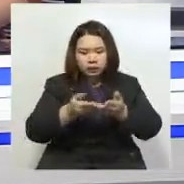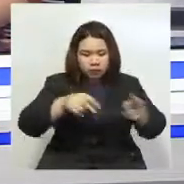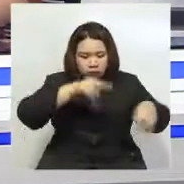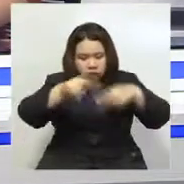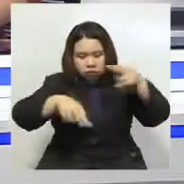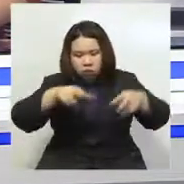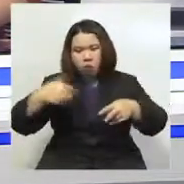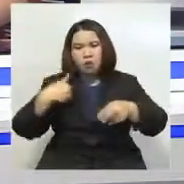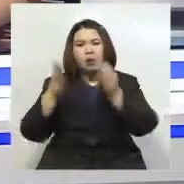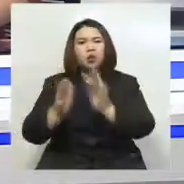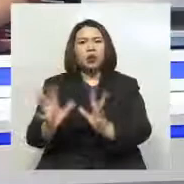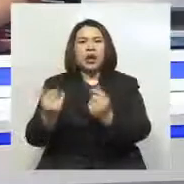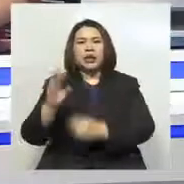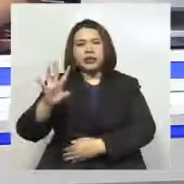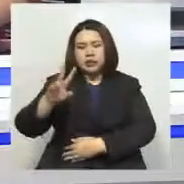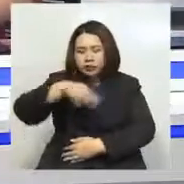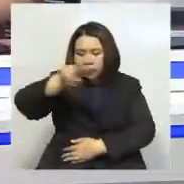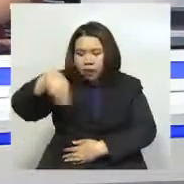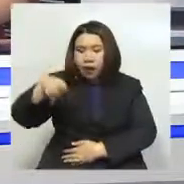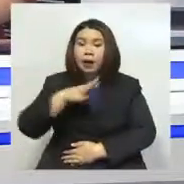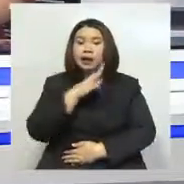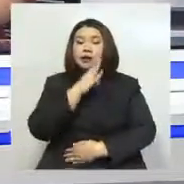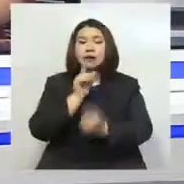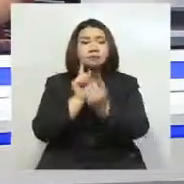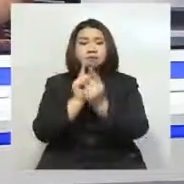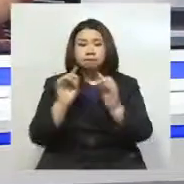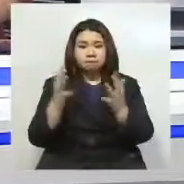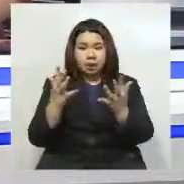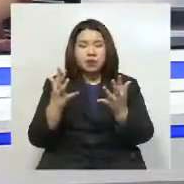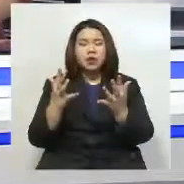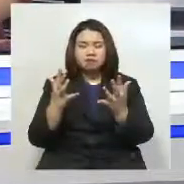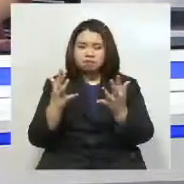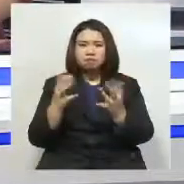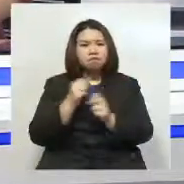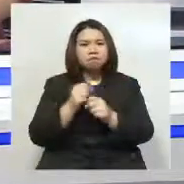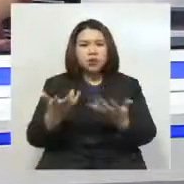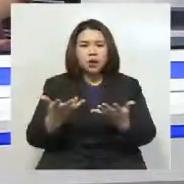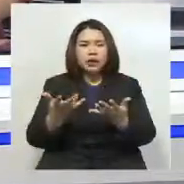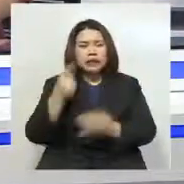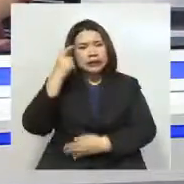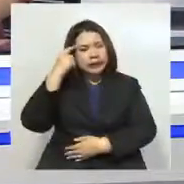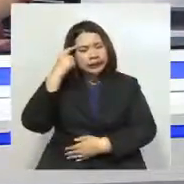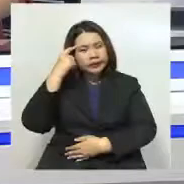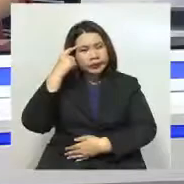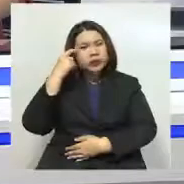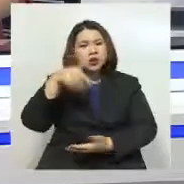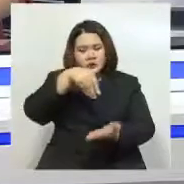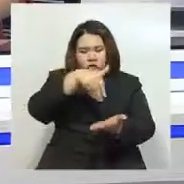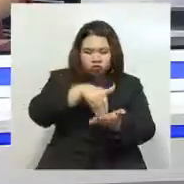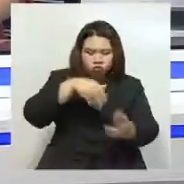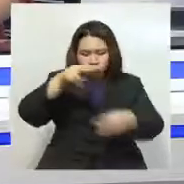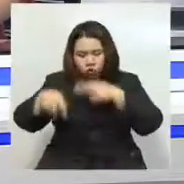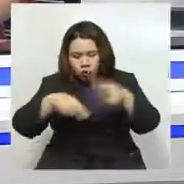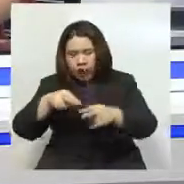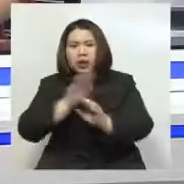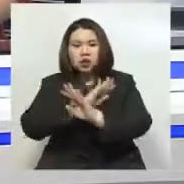ายตามลำน้ำอีก4คนนะคะซึ่งถ้าหากหาไม่พบเนี่ยทางเจ้าหน้าที่บอกว่าก็คงจะต้องมีการพิจารณายุติศูนย์การค้นห